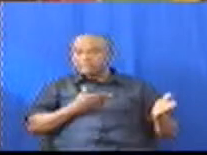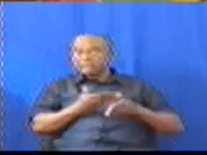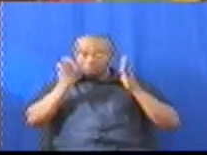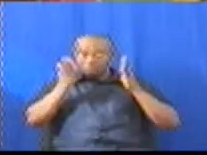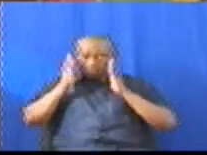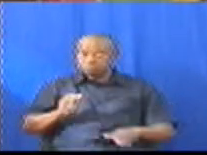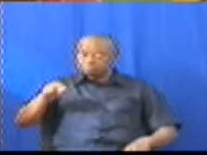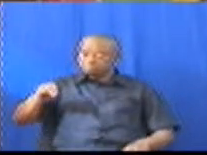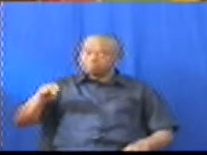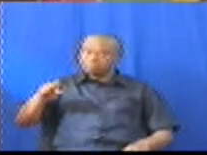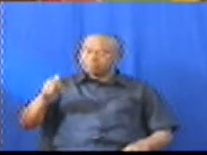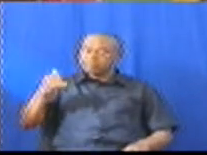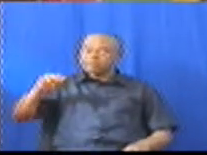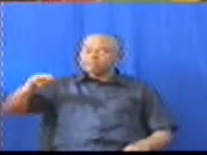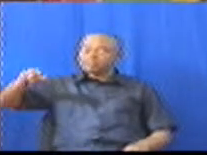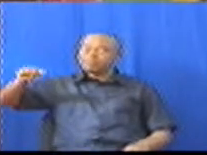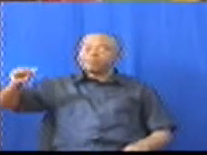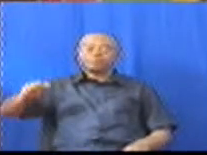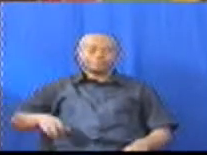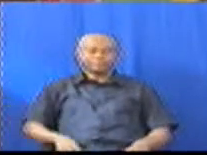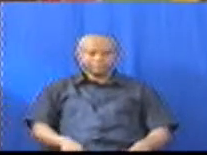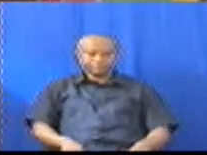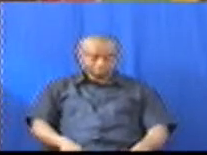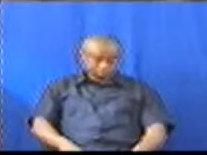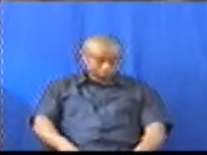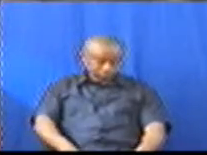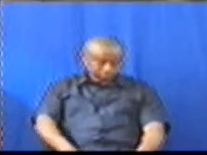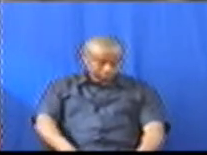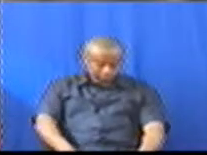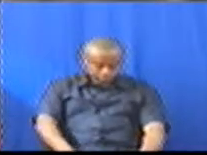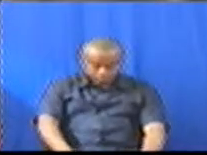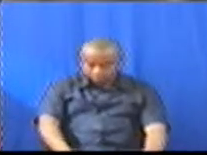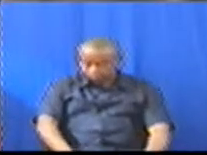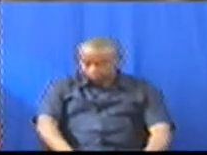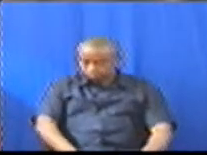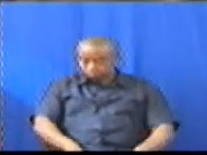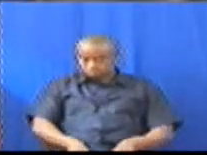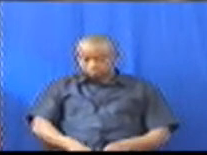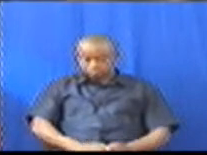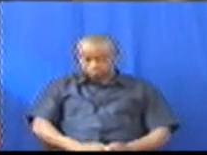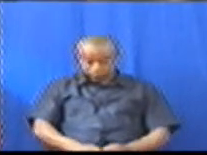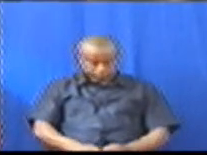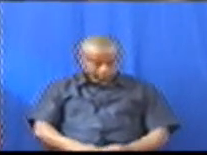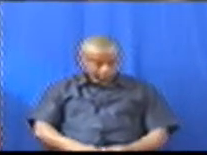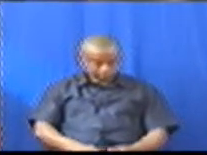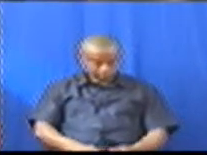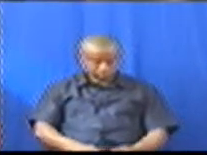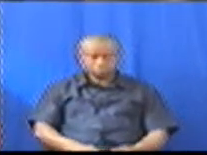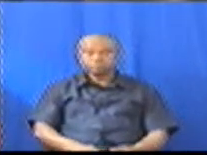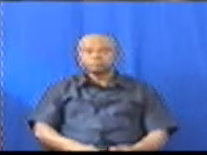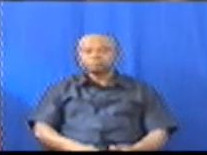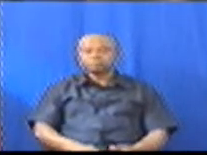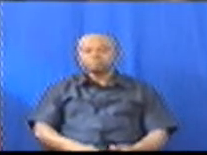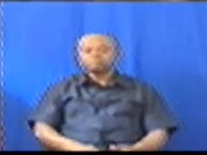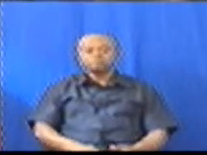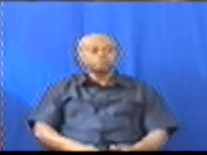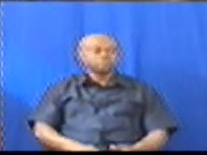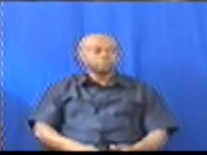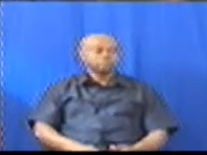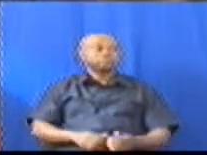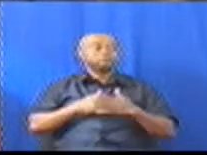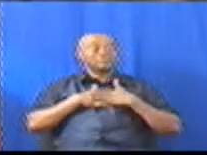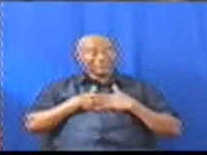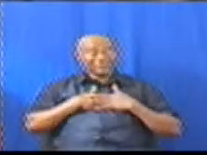Giga atafuatiwa na mheshimiwa Ali Sale, mheshimiwa Mashimba Mashauri Ndaki ajiandae. Asante